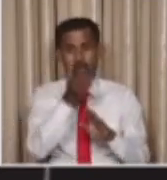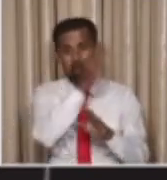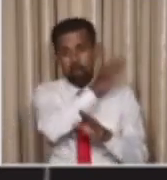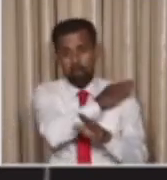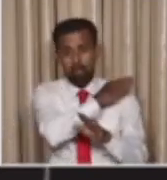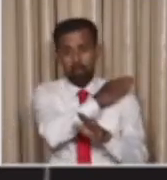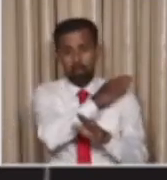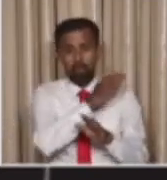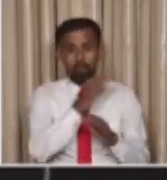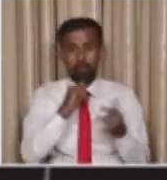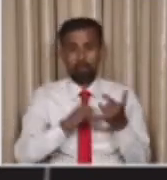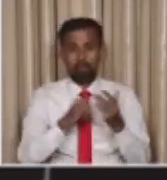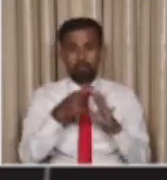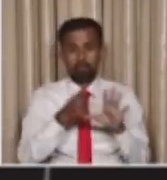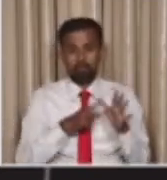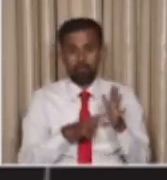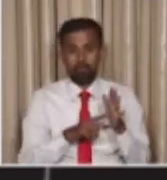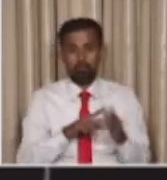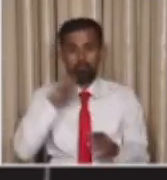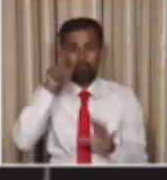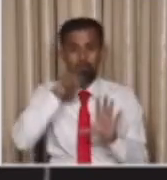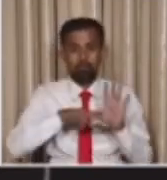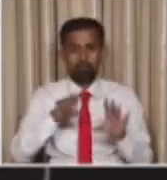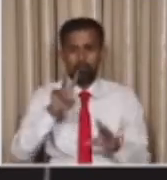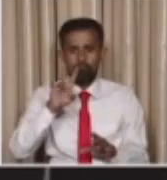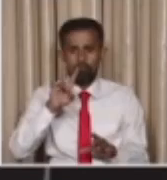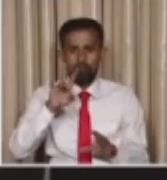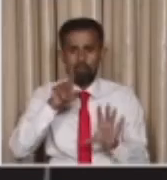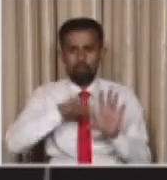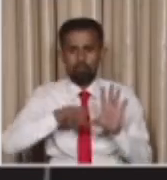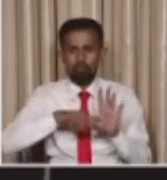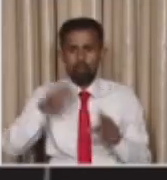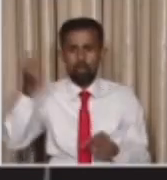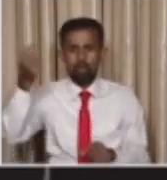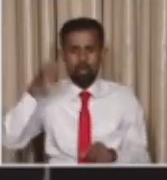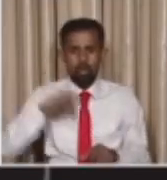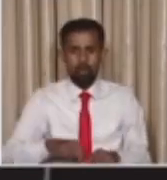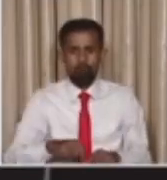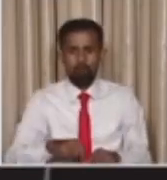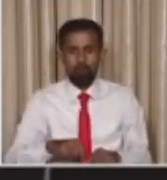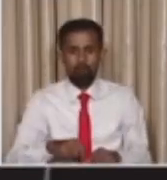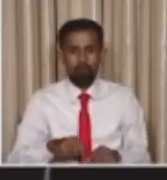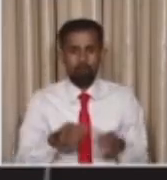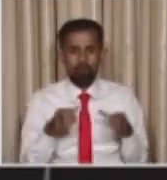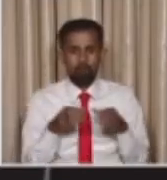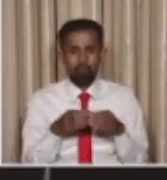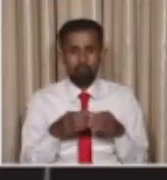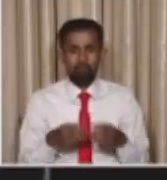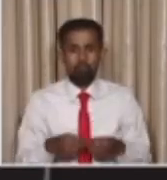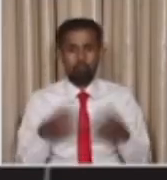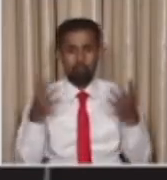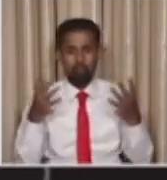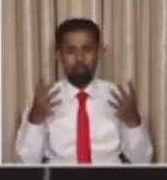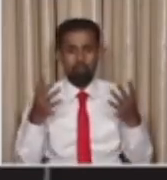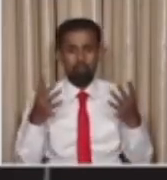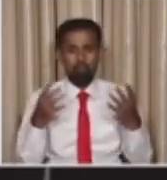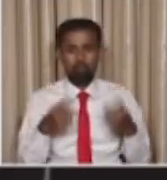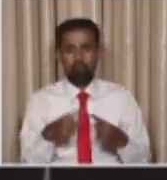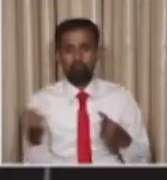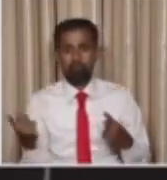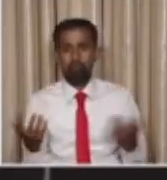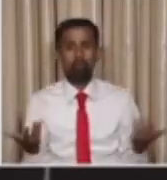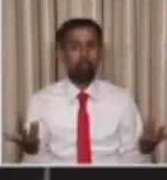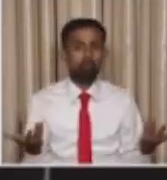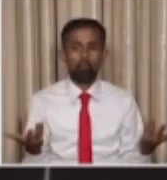කලින් සිරියාවට ගිහිල්ලා 25 දෙනෙක් පුහුණු වෙලා ආවය. ඒකෙන් යම්ම පිරිසක් උපුරව ගත්ත අය. එතකොට අනිත් අයට මොකද